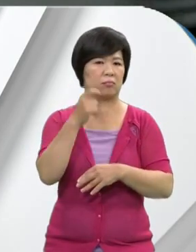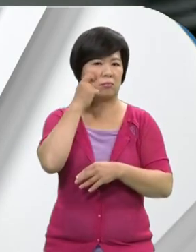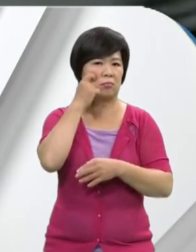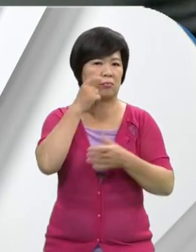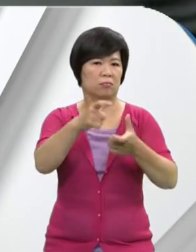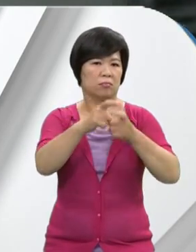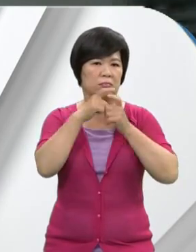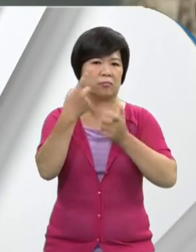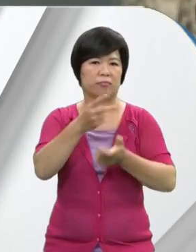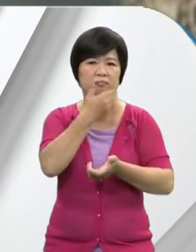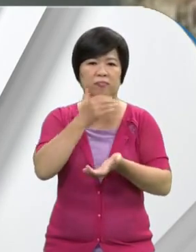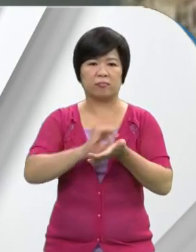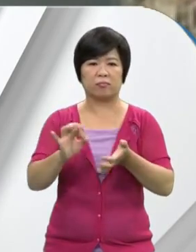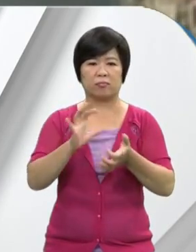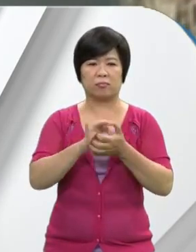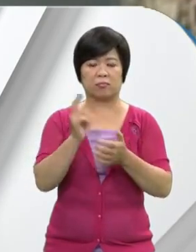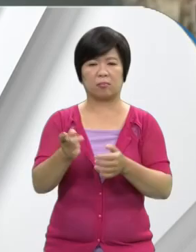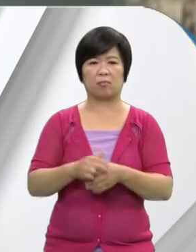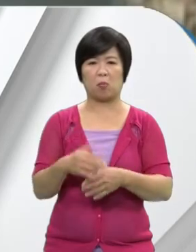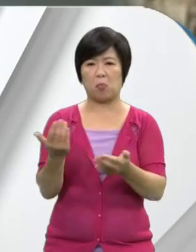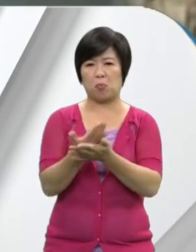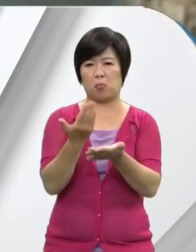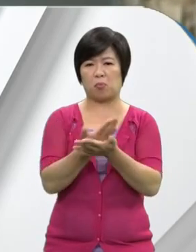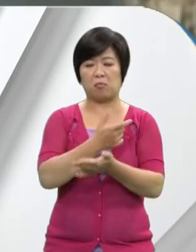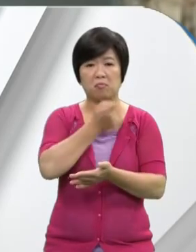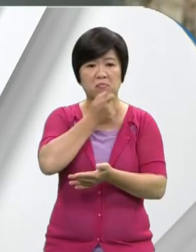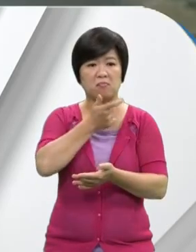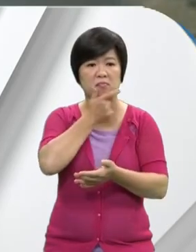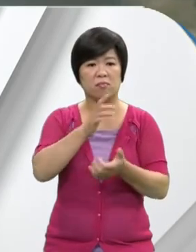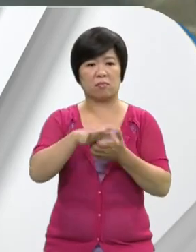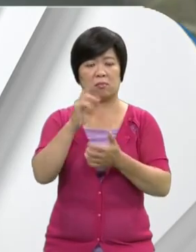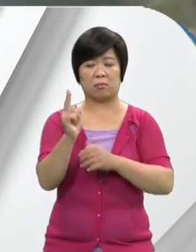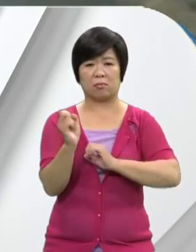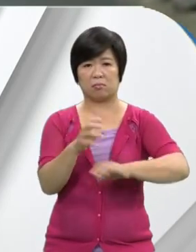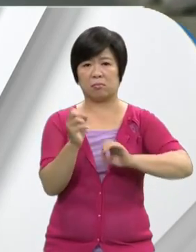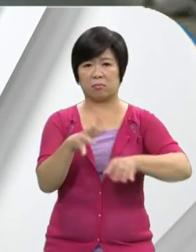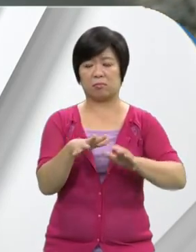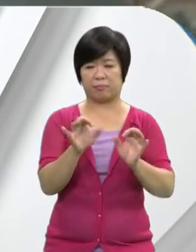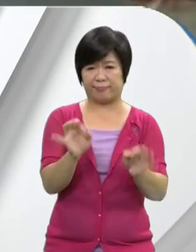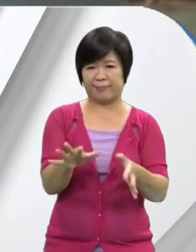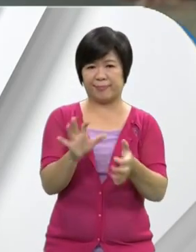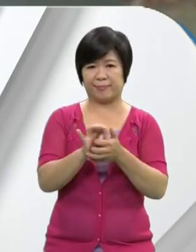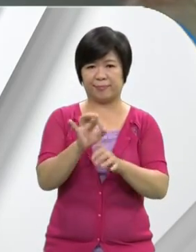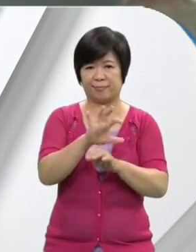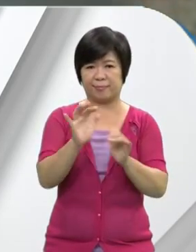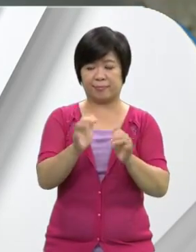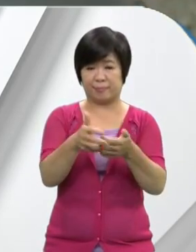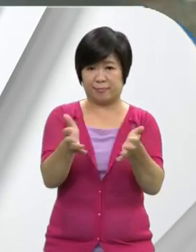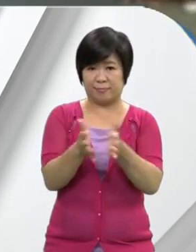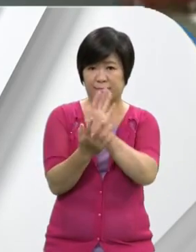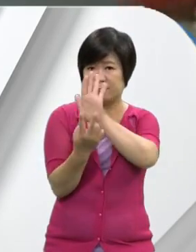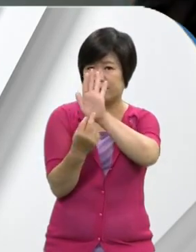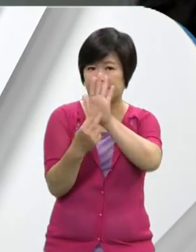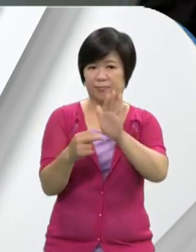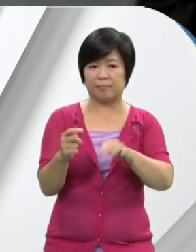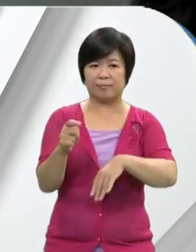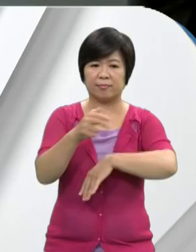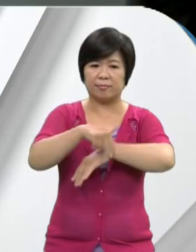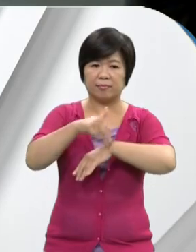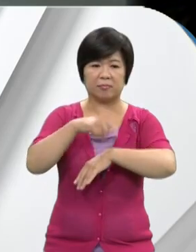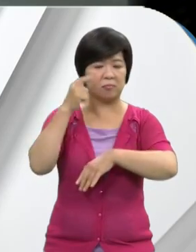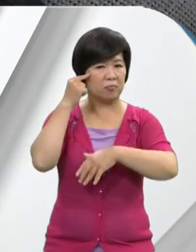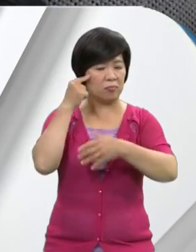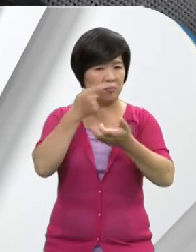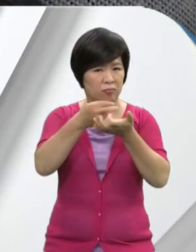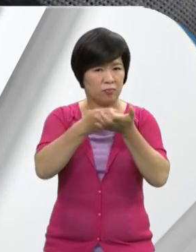收。所以手机版的这个电池开采量越多，环保团体呼吁厂商在设计时要考虑降低升级的